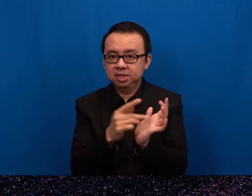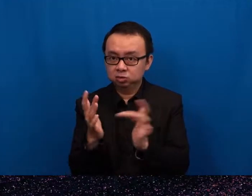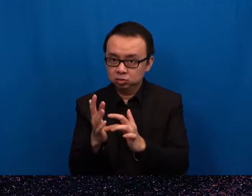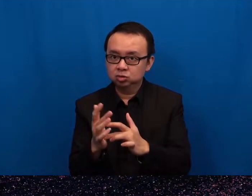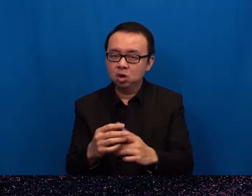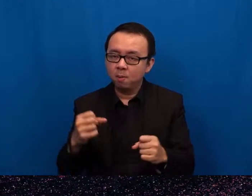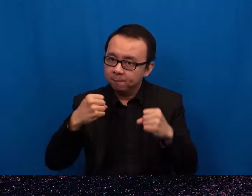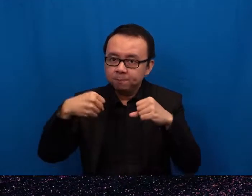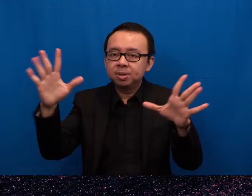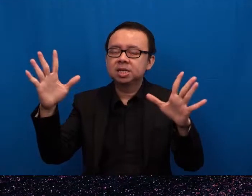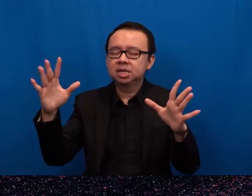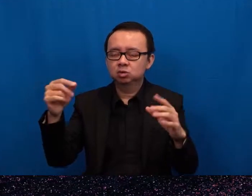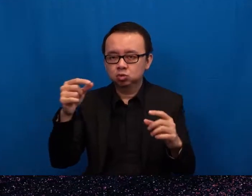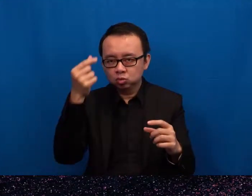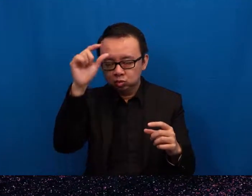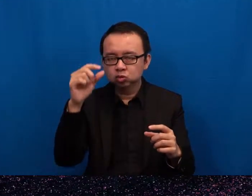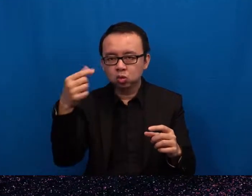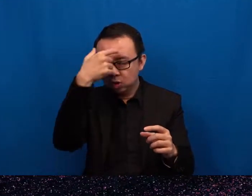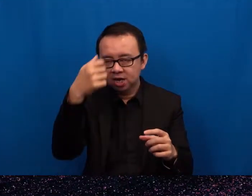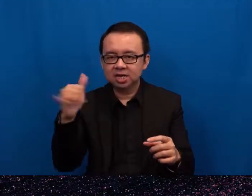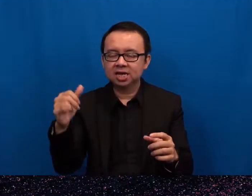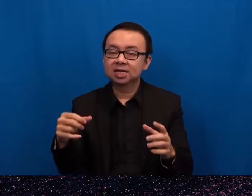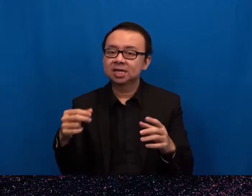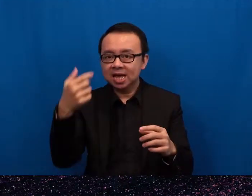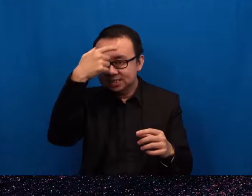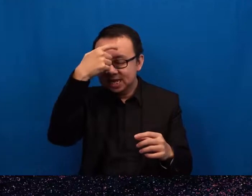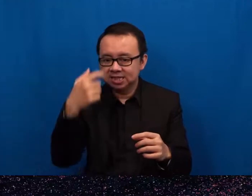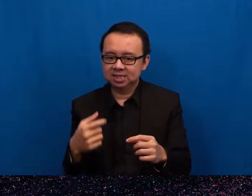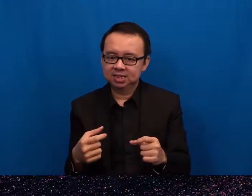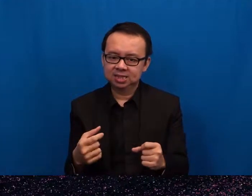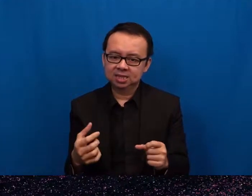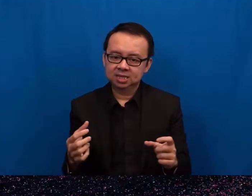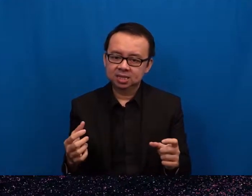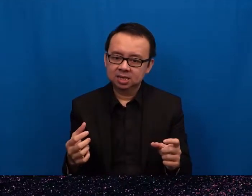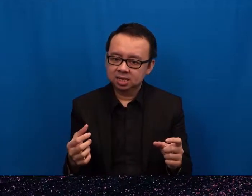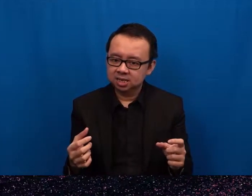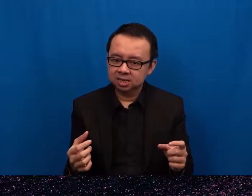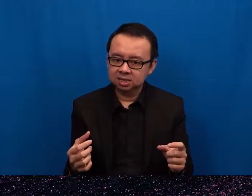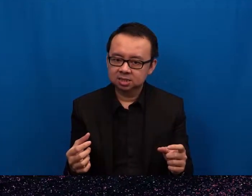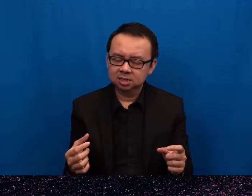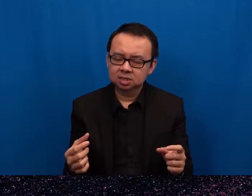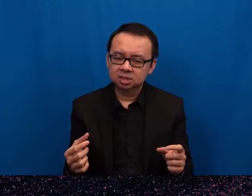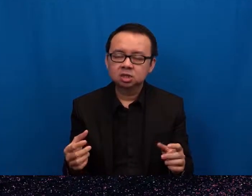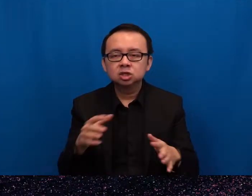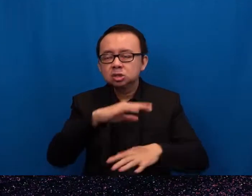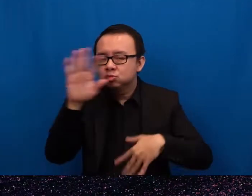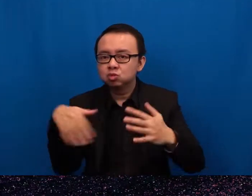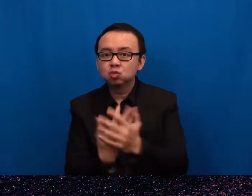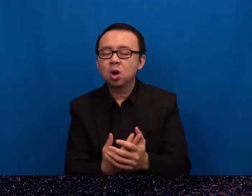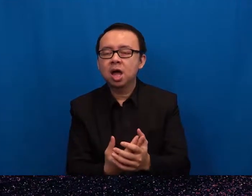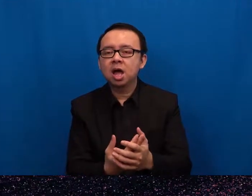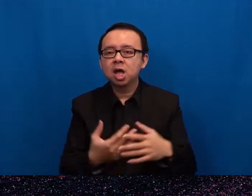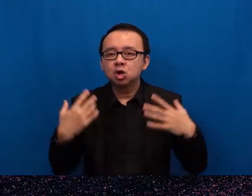lungs. Come out of that person's heart. Come out of that person's head, kidney, dan semua bagian tubuh ini.